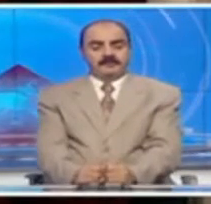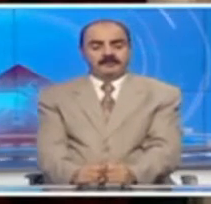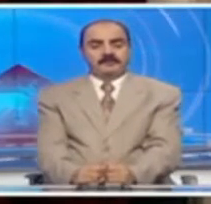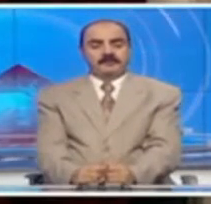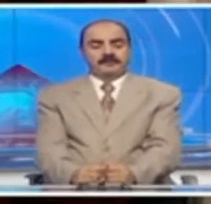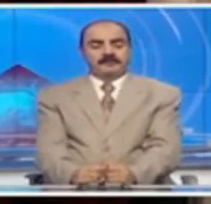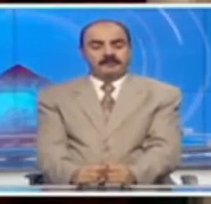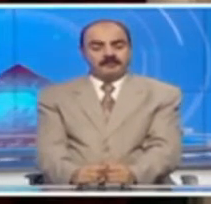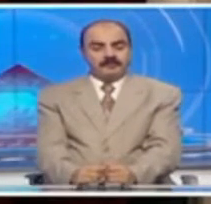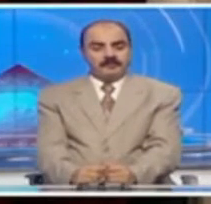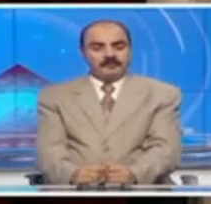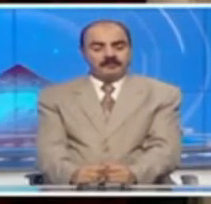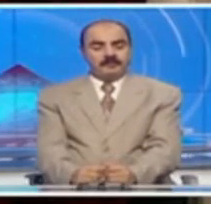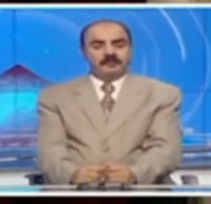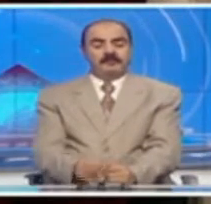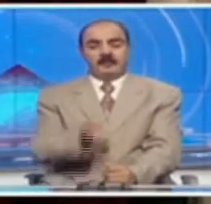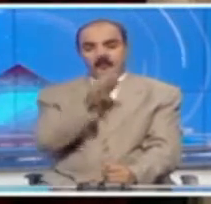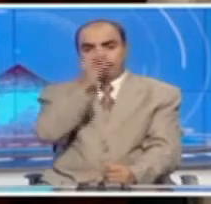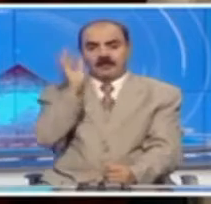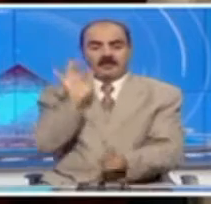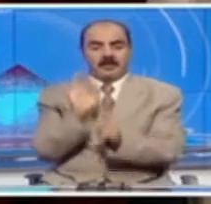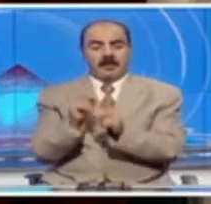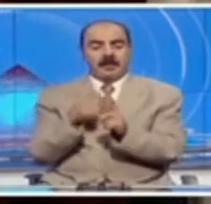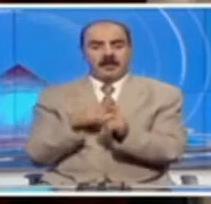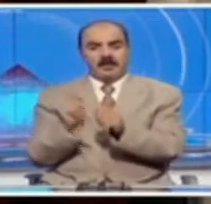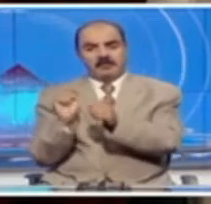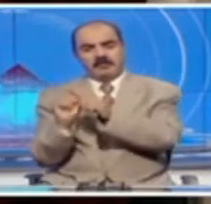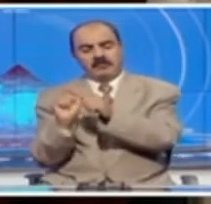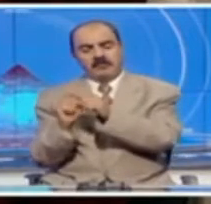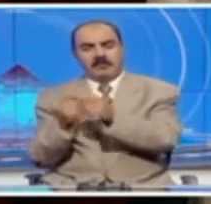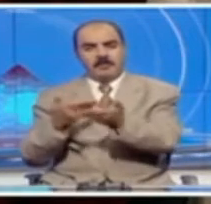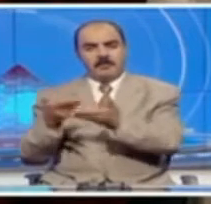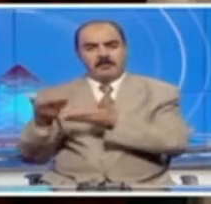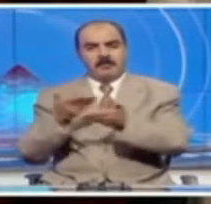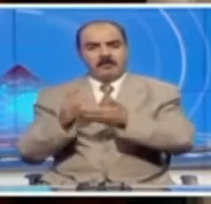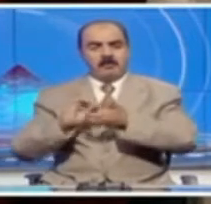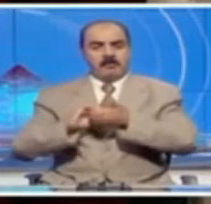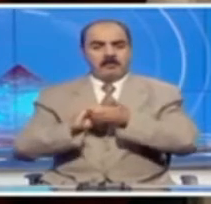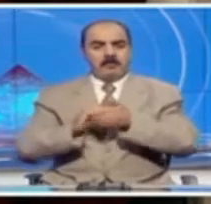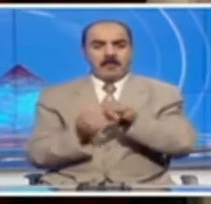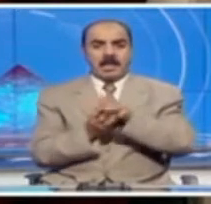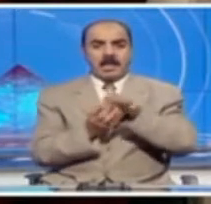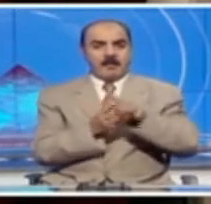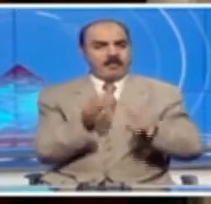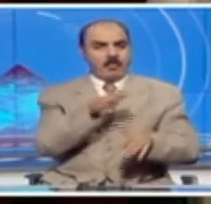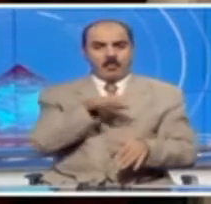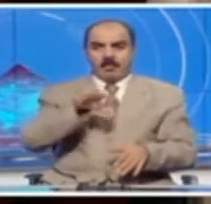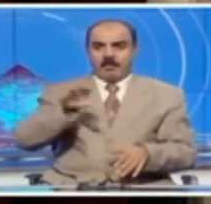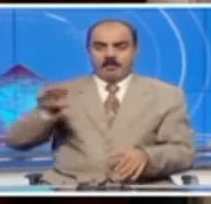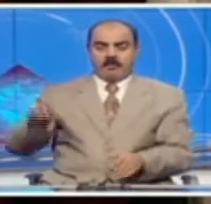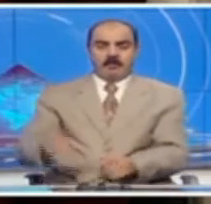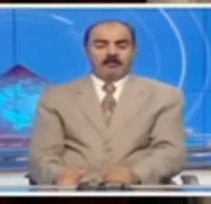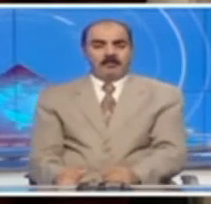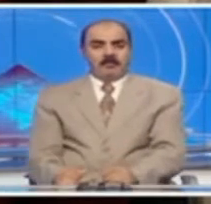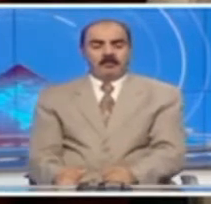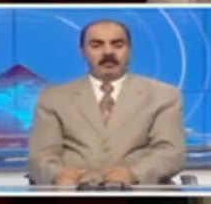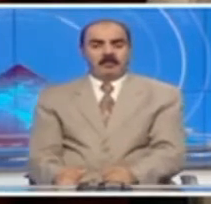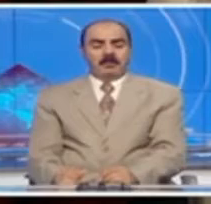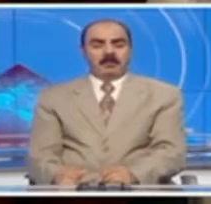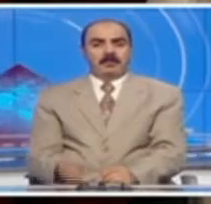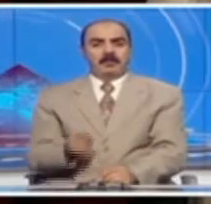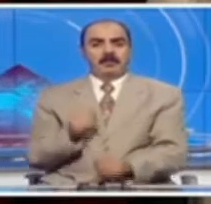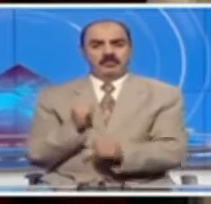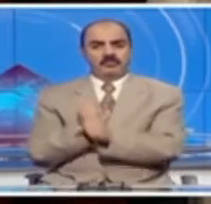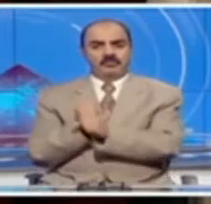أهدافها مثلا تطوير العلاقات والتعاون بين الجامعات، تشجيع